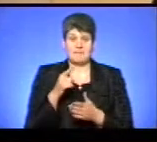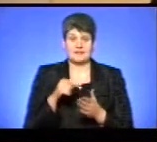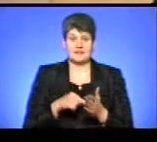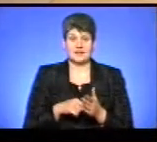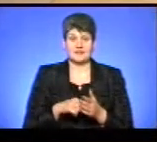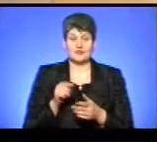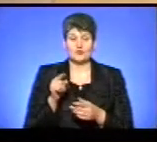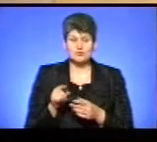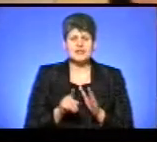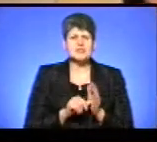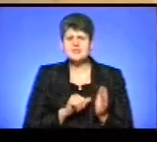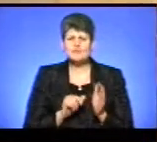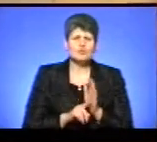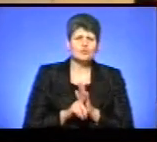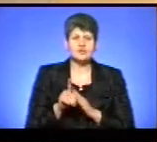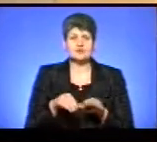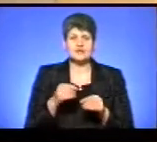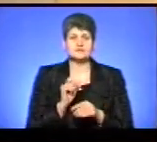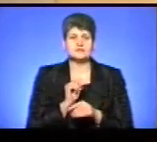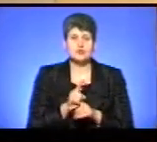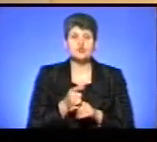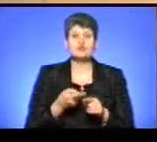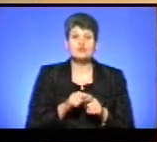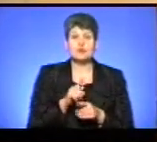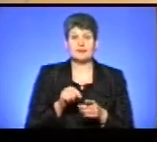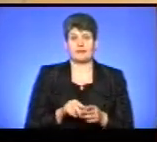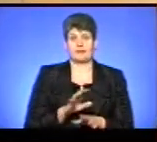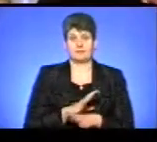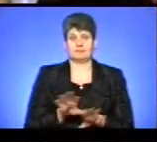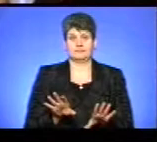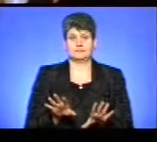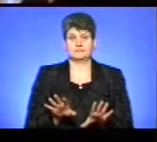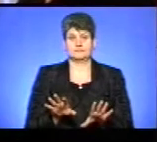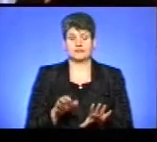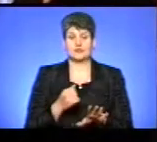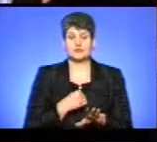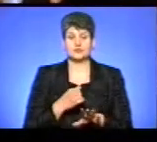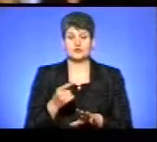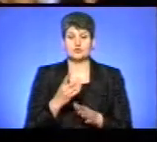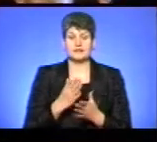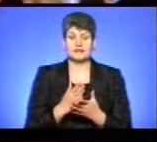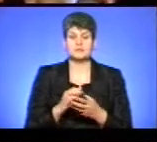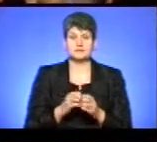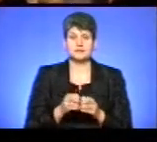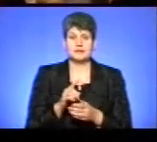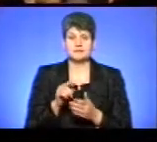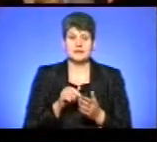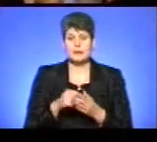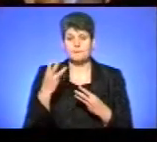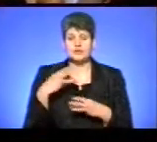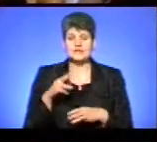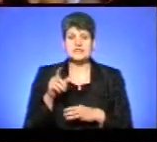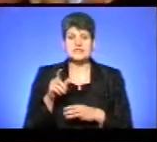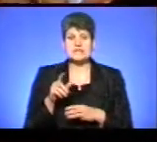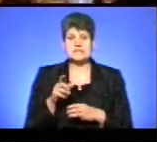Йому на самому початку дана установка, щоб цього питання ніде не фігурувало. На жаль, в Тернополі є дуже болюче питання щодо модернізації